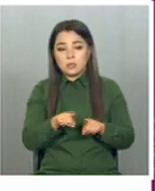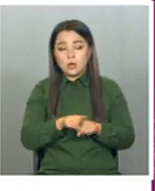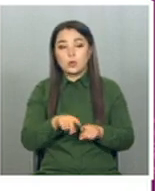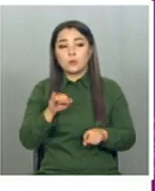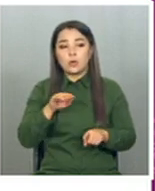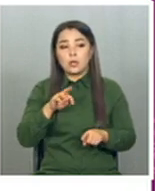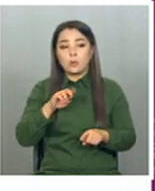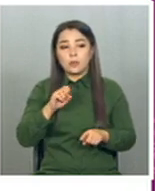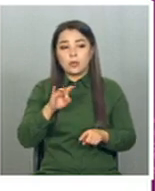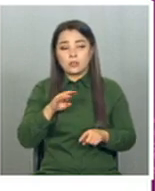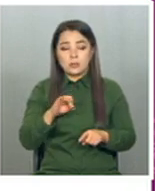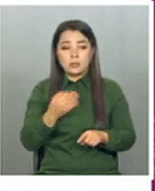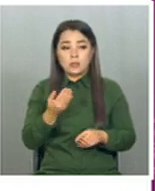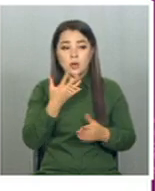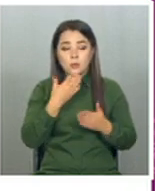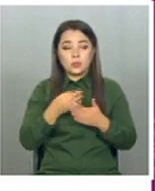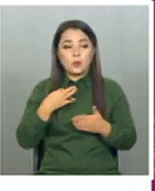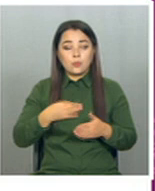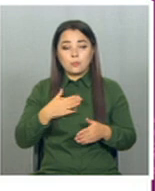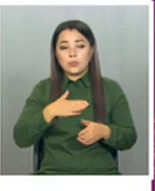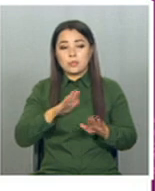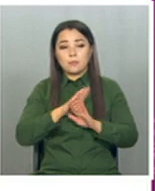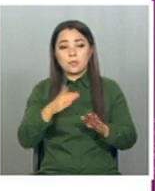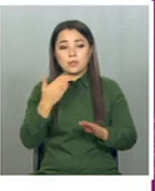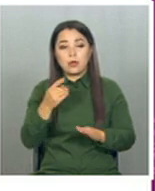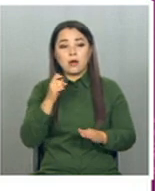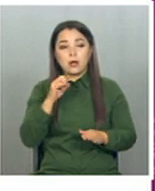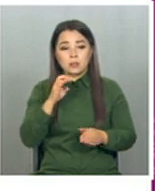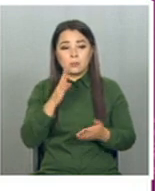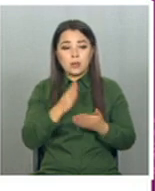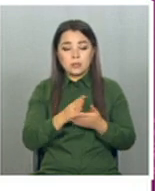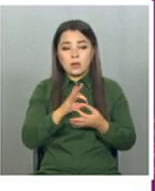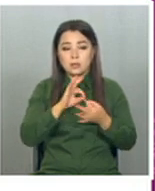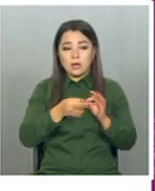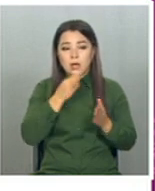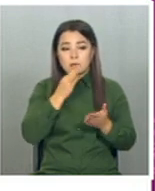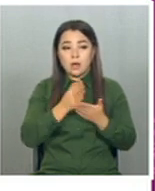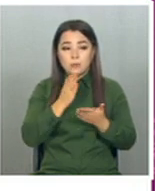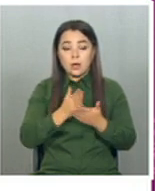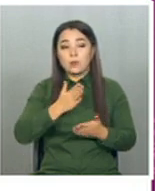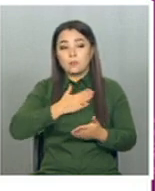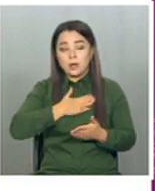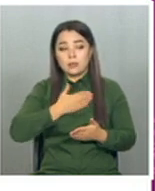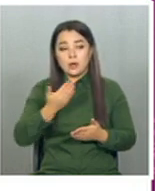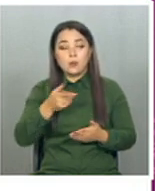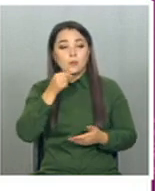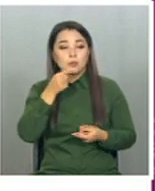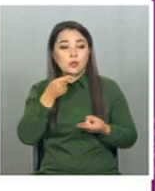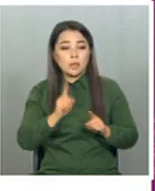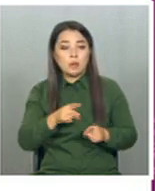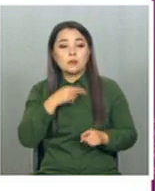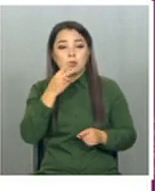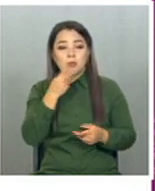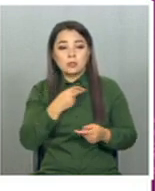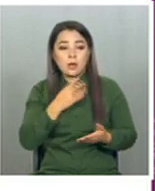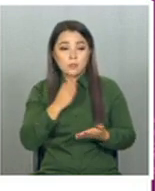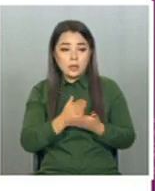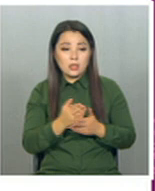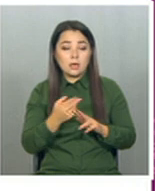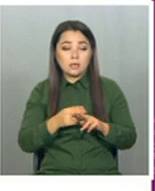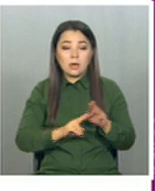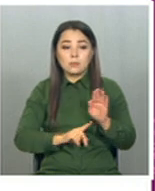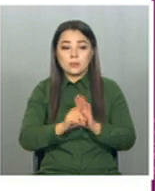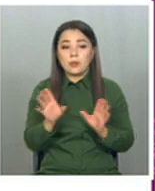Тілеуберді құлың мен емес, мұның ханым жөн емес. Менің ер екенімді көргенсің, әуелден